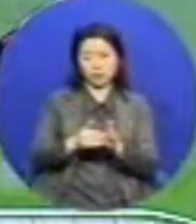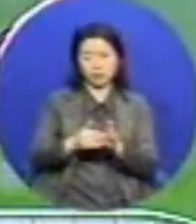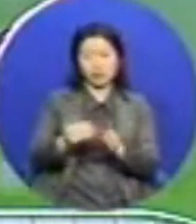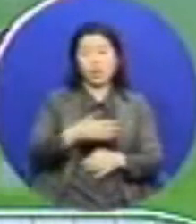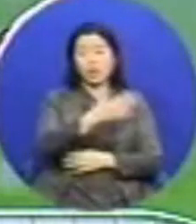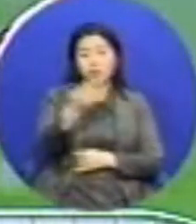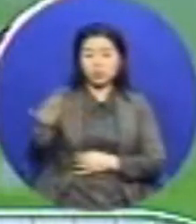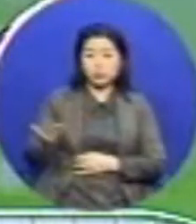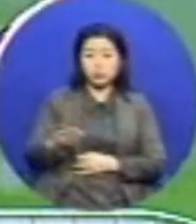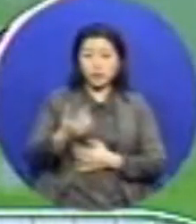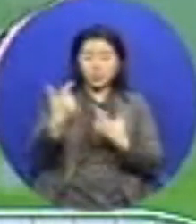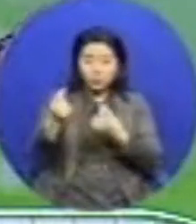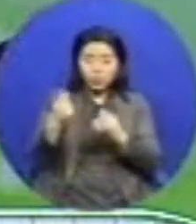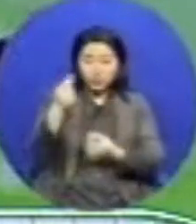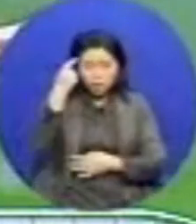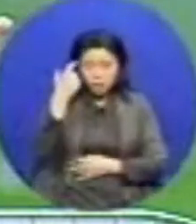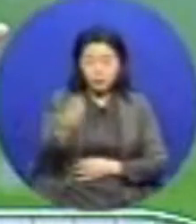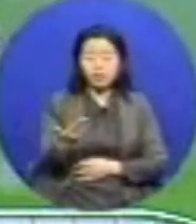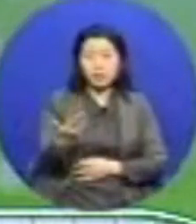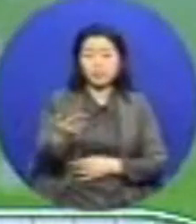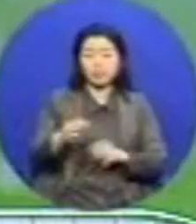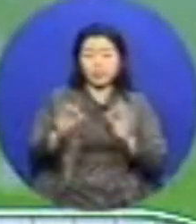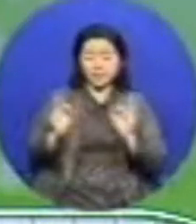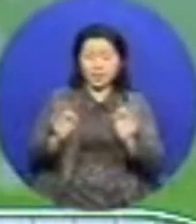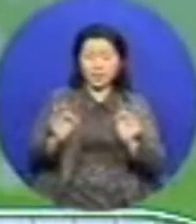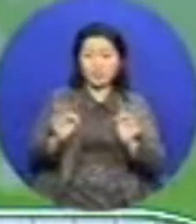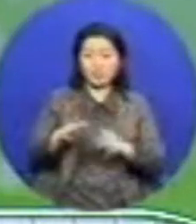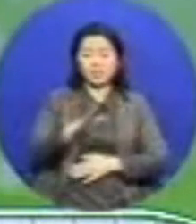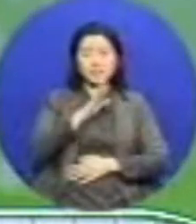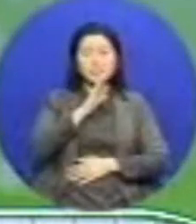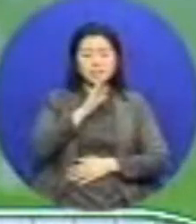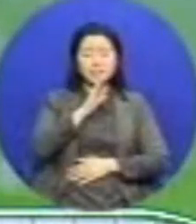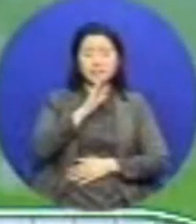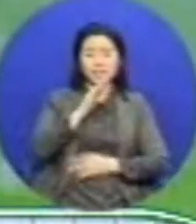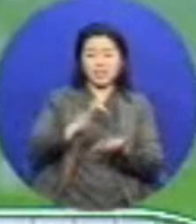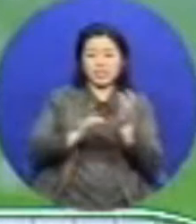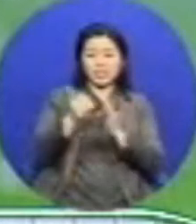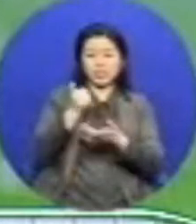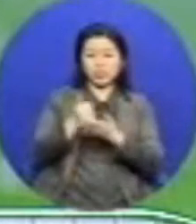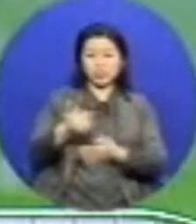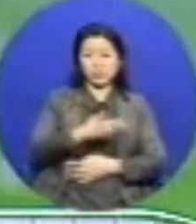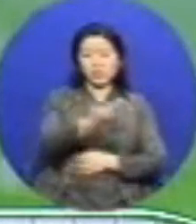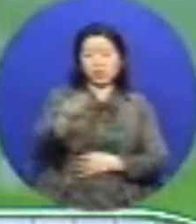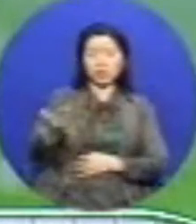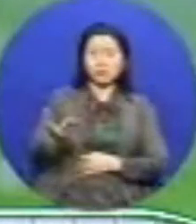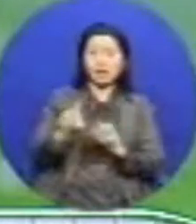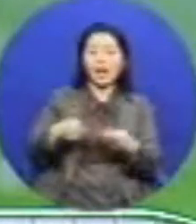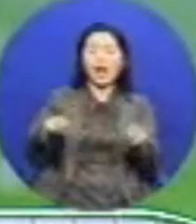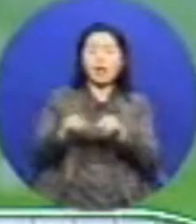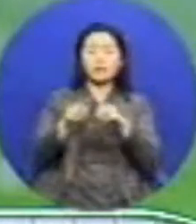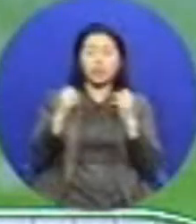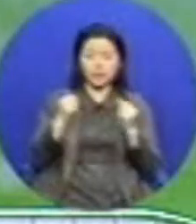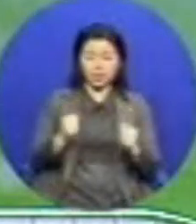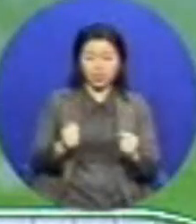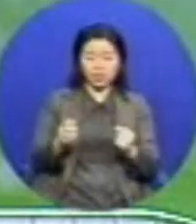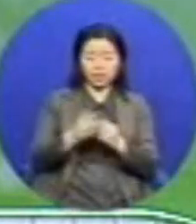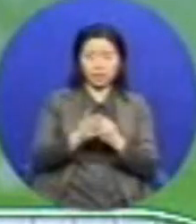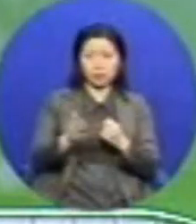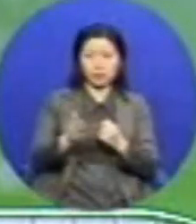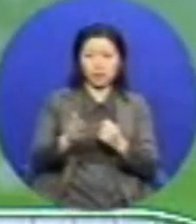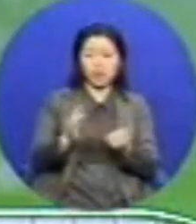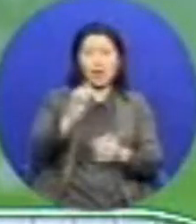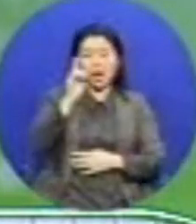되셨죠 이제는 진짜 예수님이 여러분과 함께 계시니까 예수님 한 분이면 충분하니까